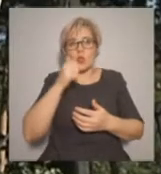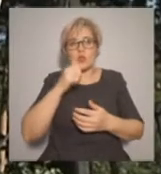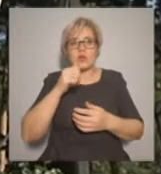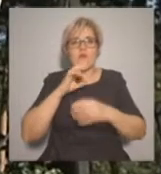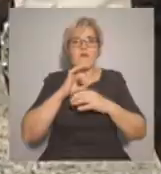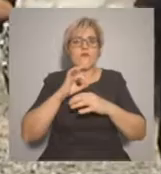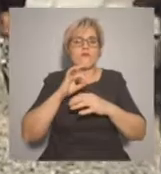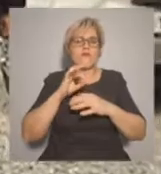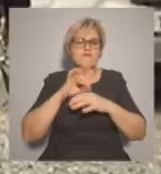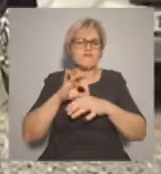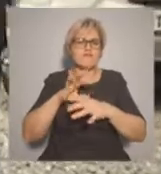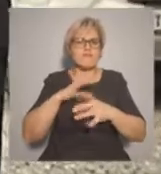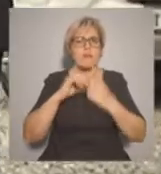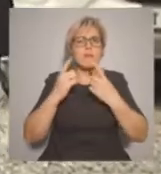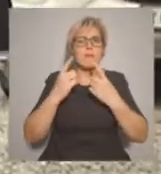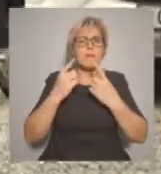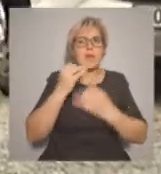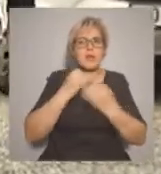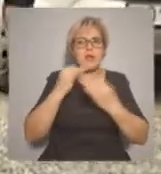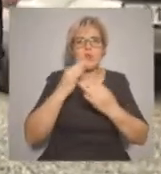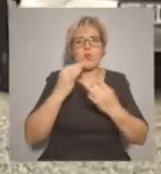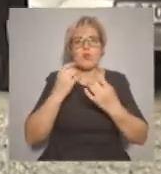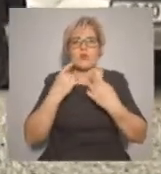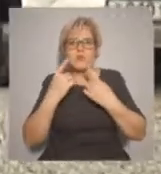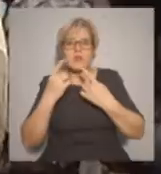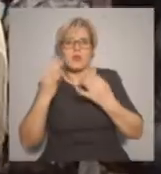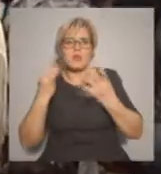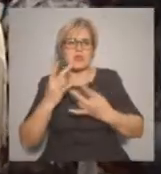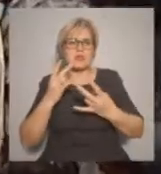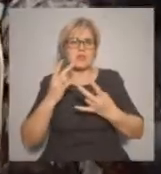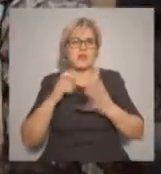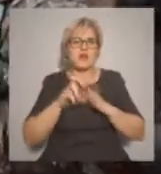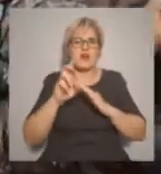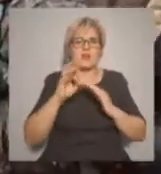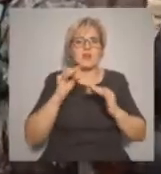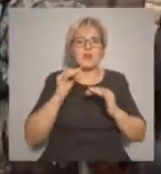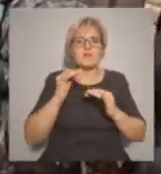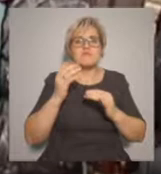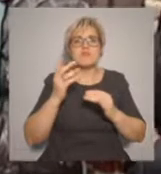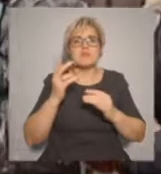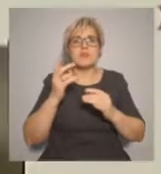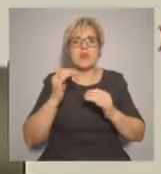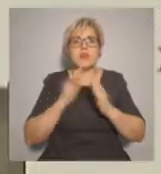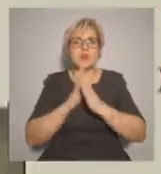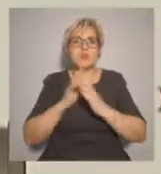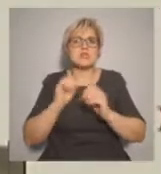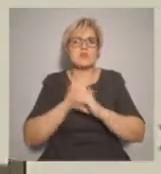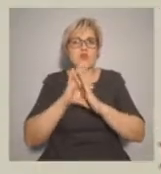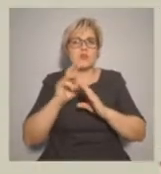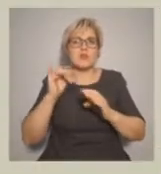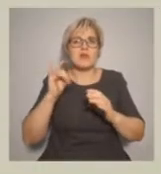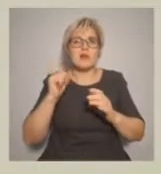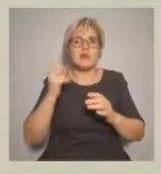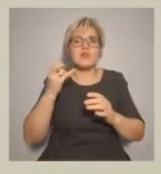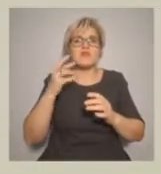канонически. 3 года велись переговоры о необходимости епархиального храма. И отозвавшись на просьбу святейшего патриарха, нефтяная